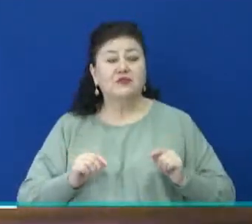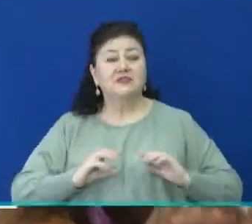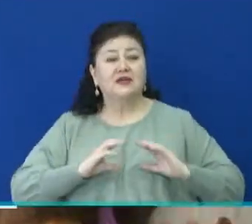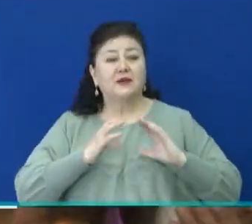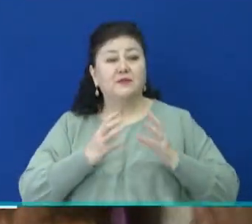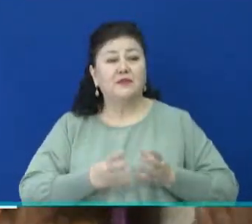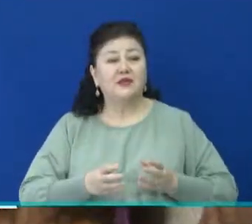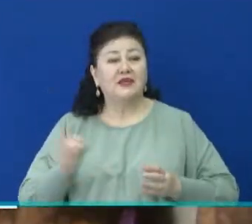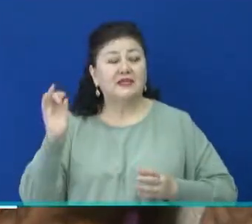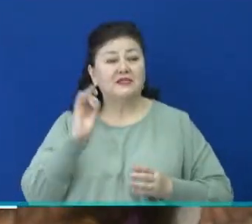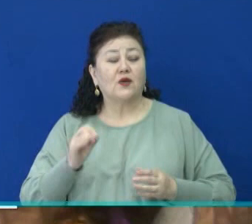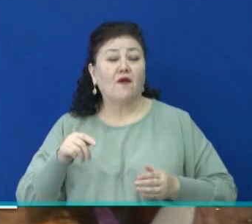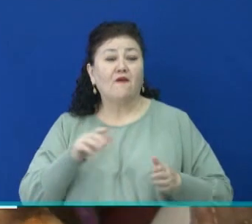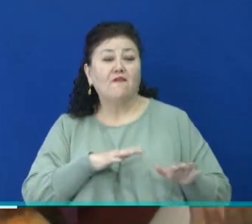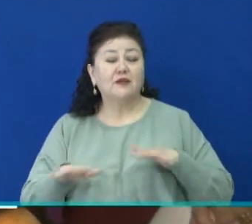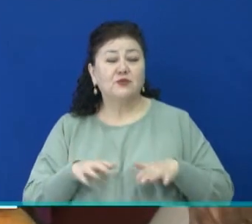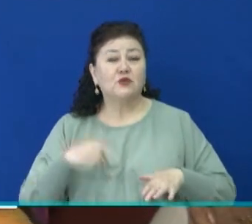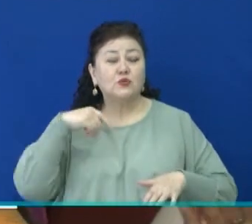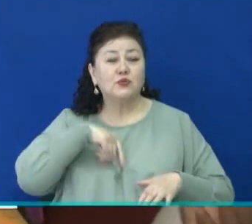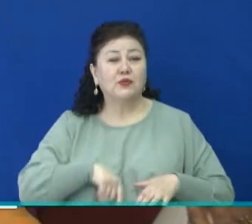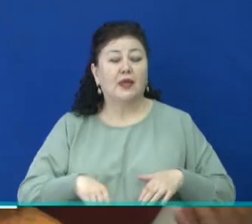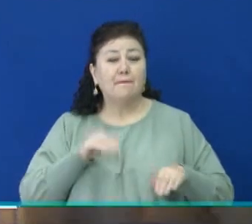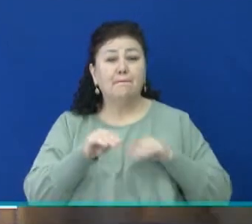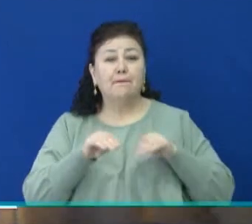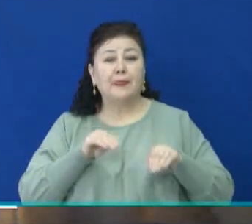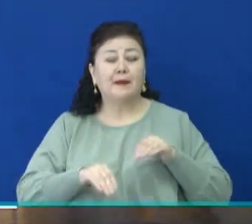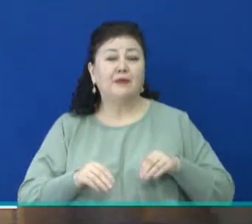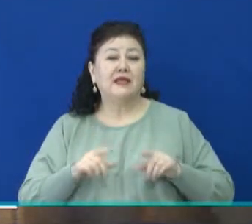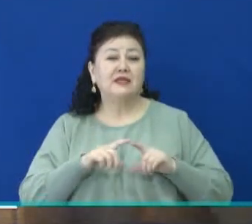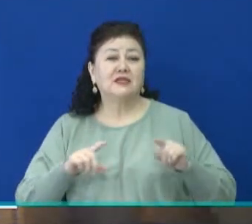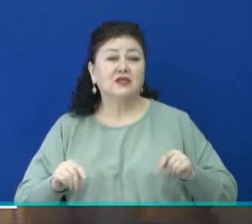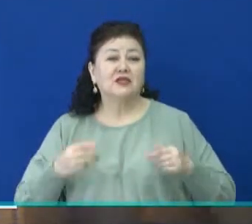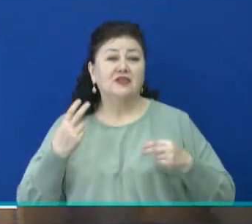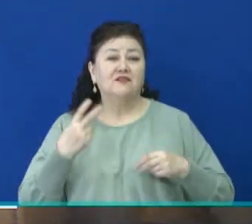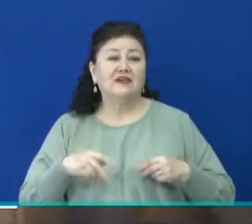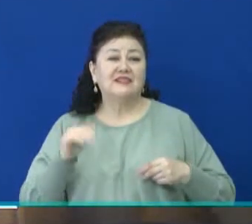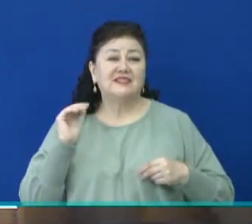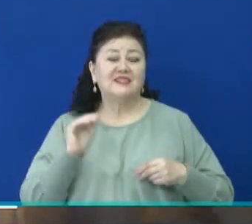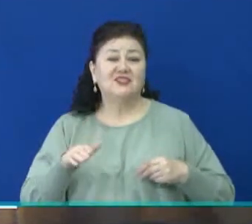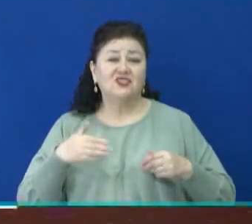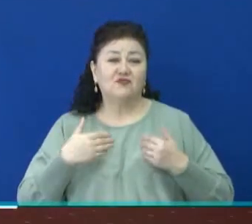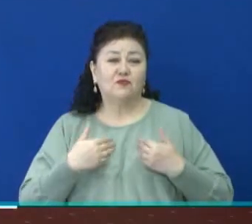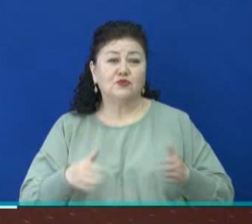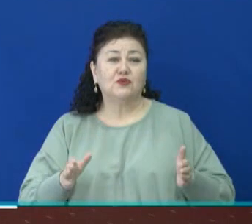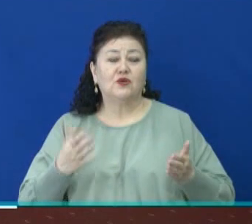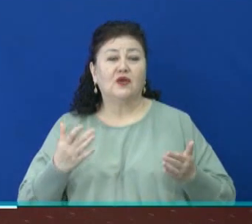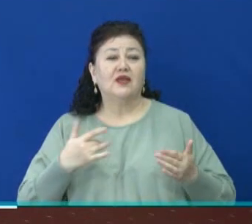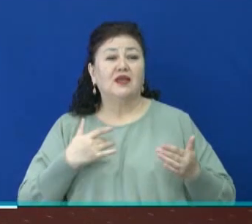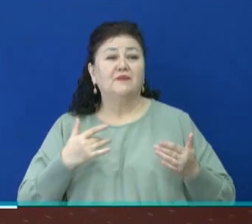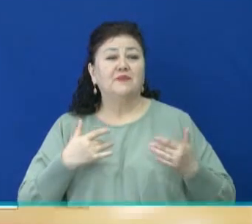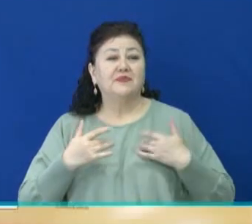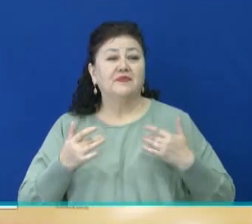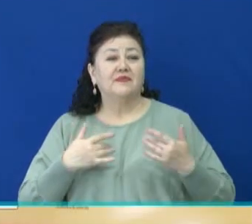вкус. Формирует характер. За эти годы из балетной школы выпустились около 20 тысяч учеников. Более 300 танцевальных видов были